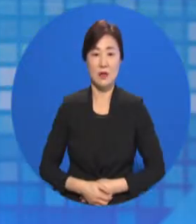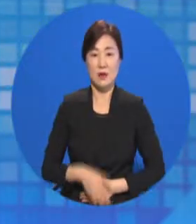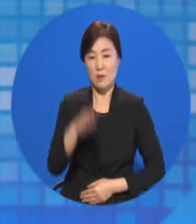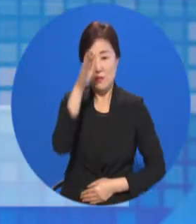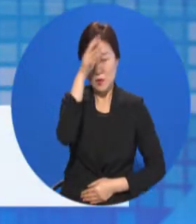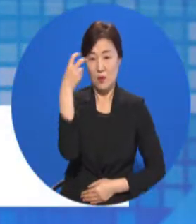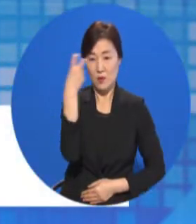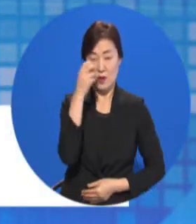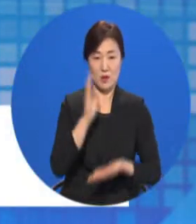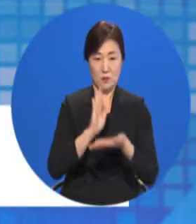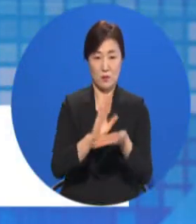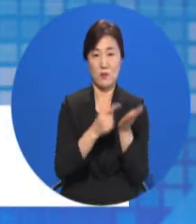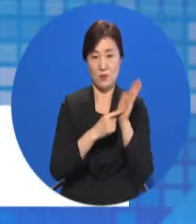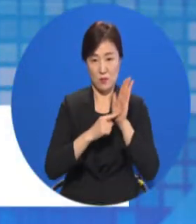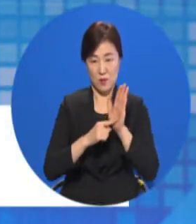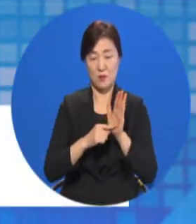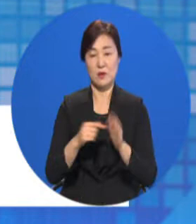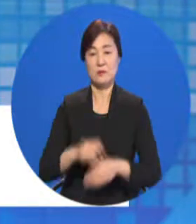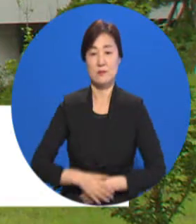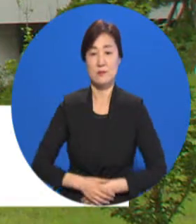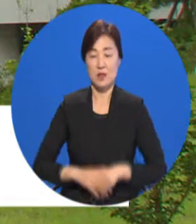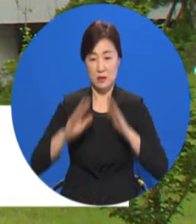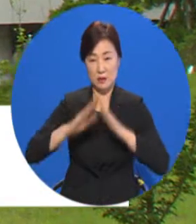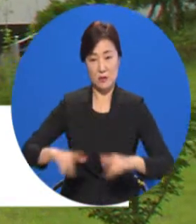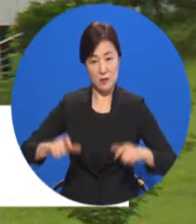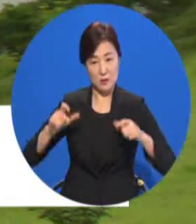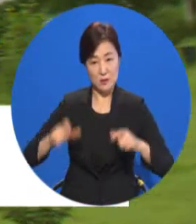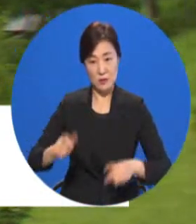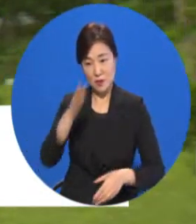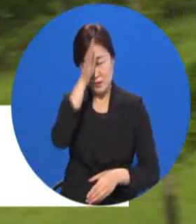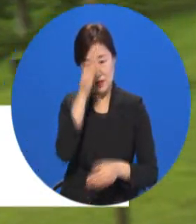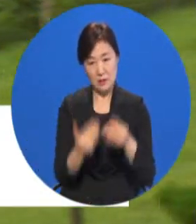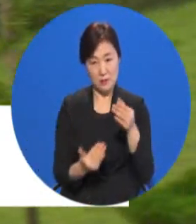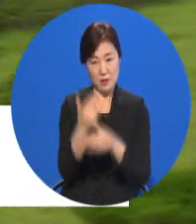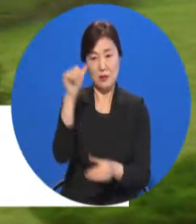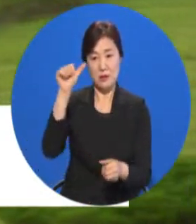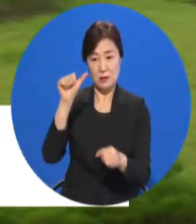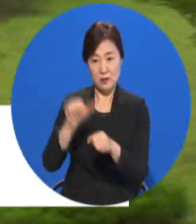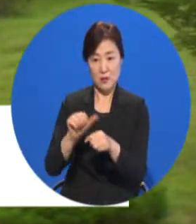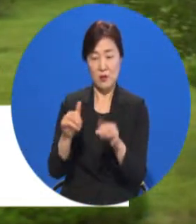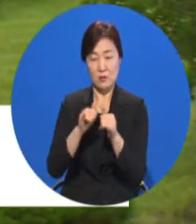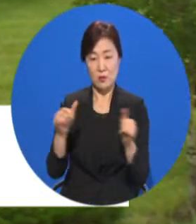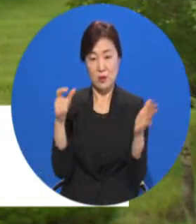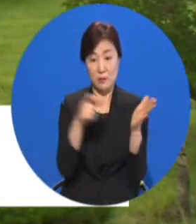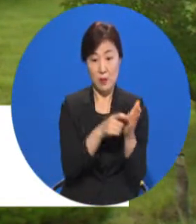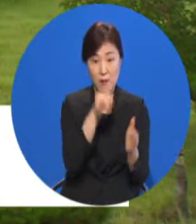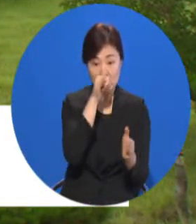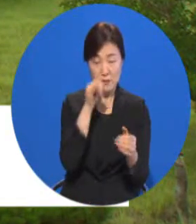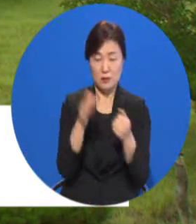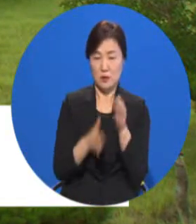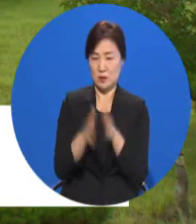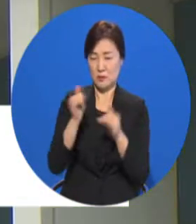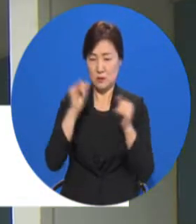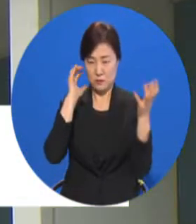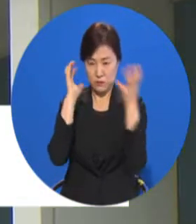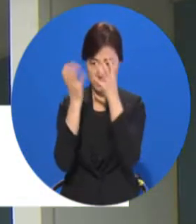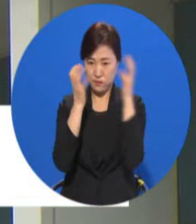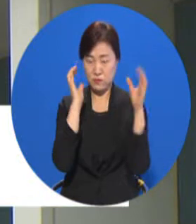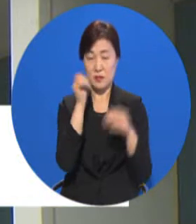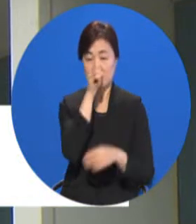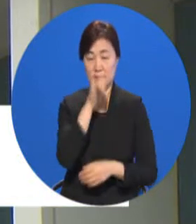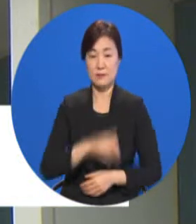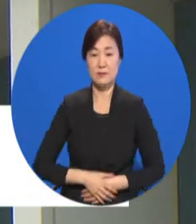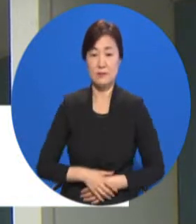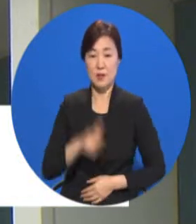질병관리본부가 발표한 자료에 전남 지역 코로나19 확진자가 5명으로 표기돼 시민들의 혼란이 이어지고 있습니다.